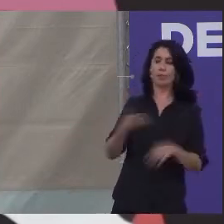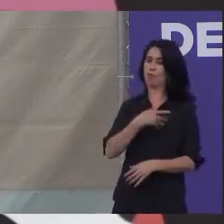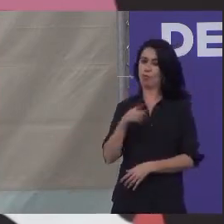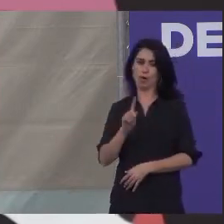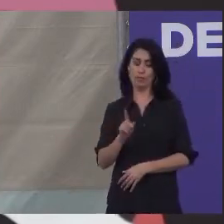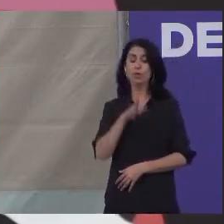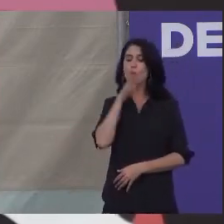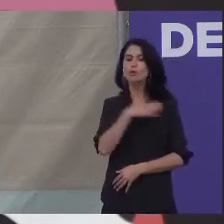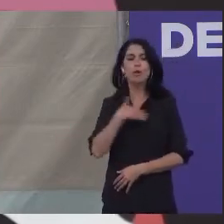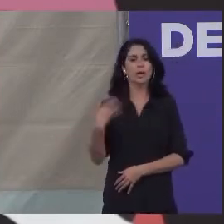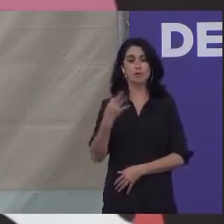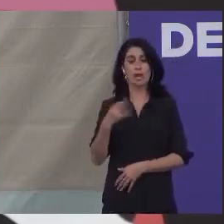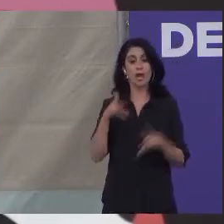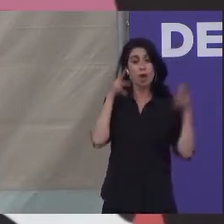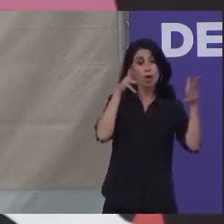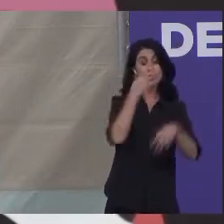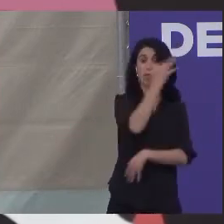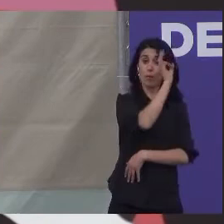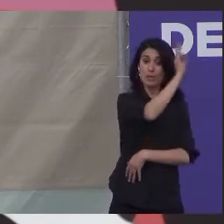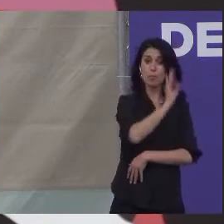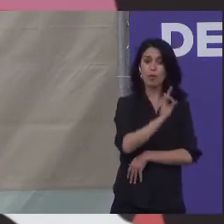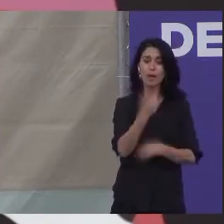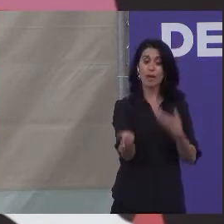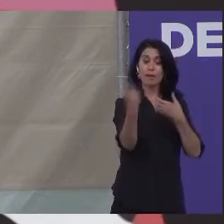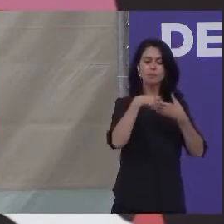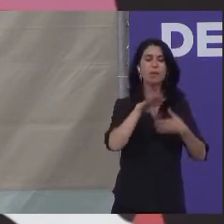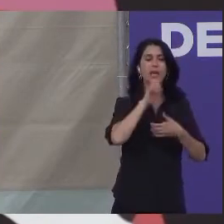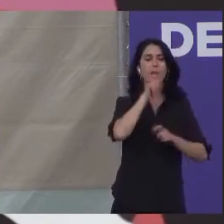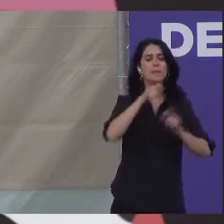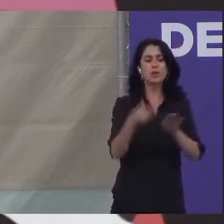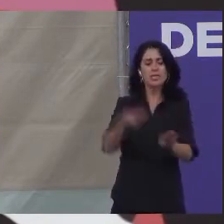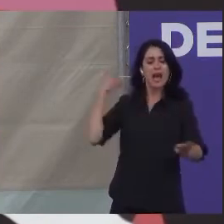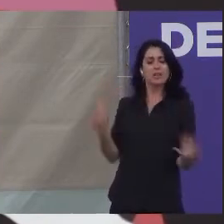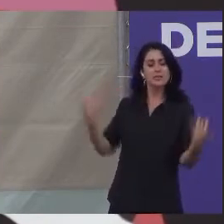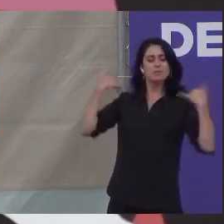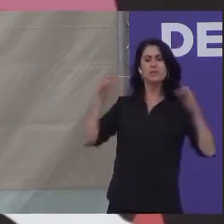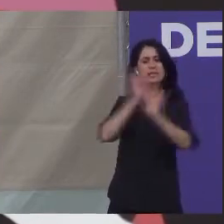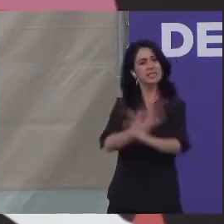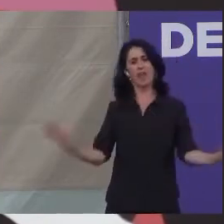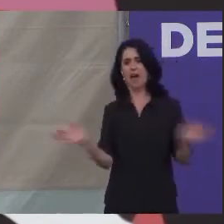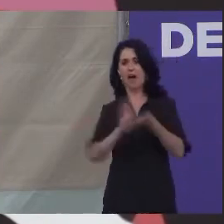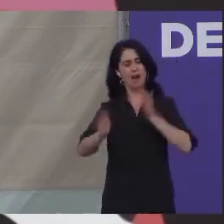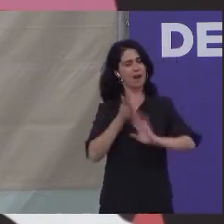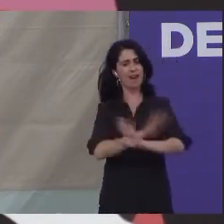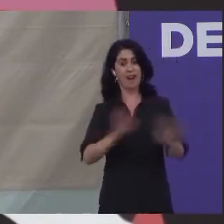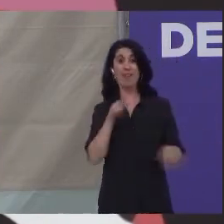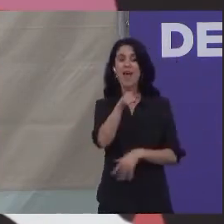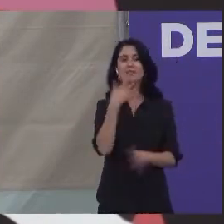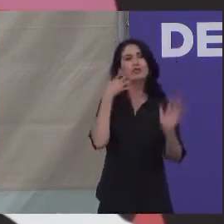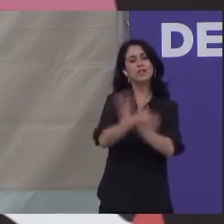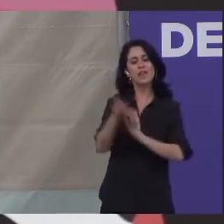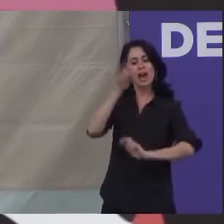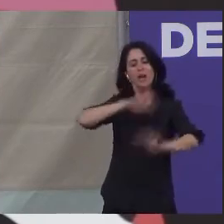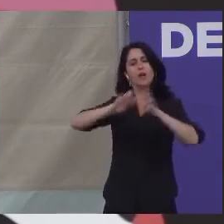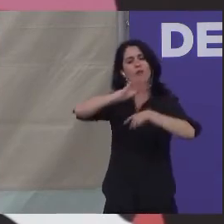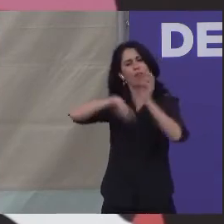mínim, el 50% del Consell Ciutadà el composaran persones que no vinguin de ser càrrecs ni orgànics ni institucionals. Això ens garantitza la renovació